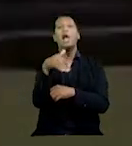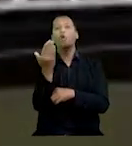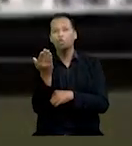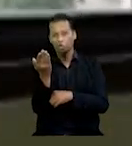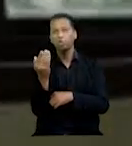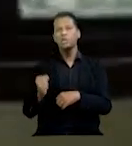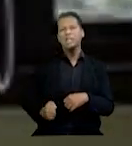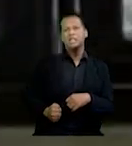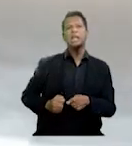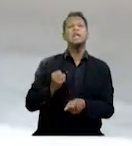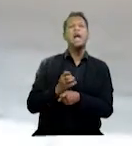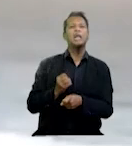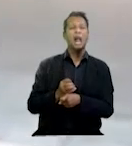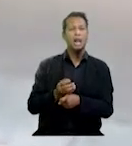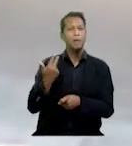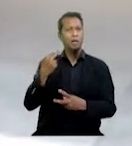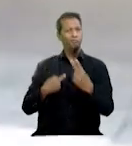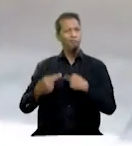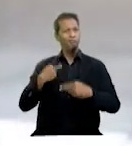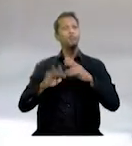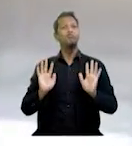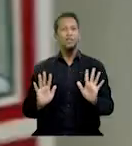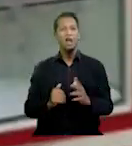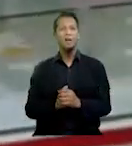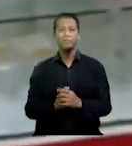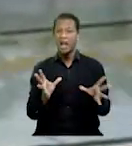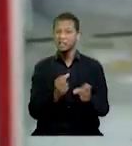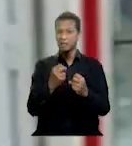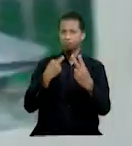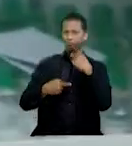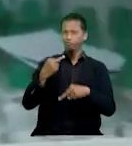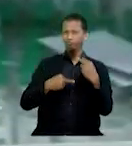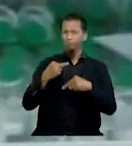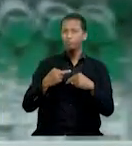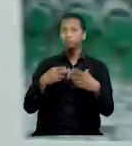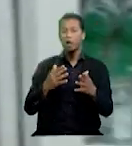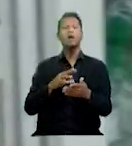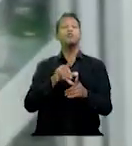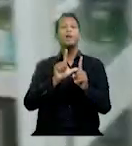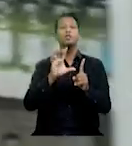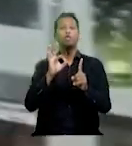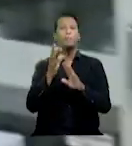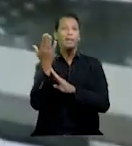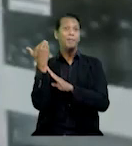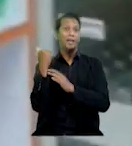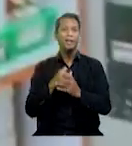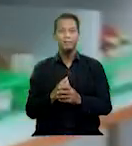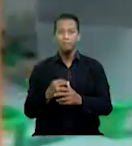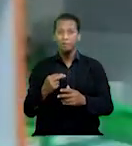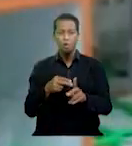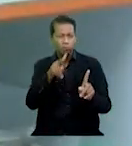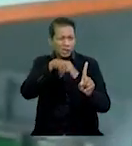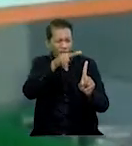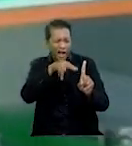Penyakit gagal ginjal akut terdeteksi usai hasil pemeriksaan kesehatan keluar pada 17 Oktober lalu. Usai observasi selama 4 hari,